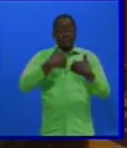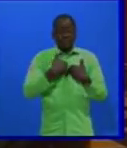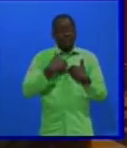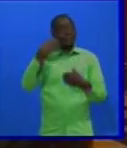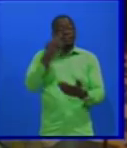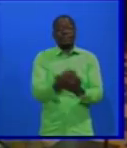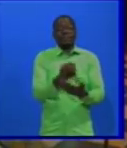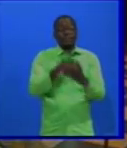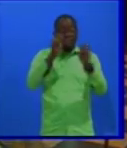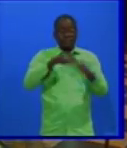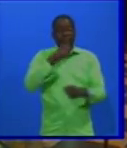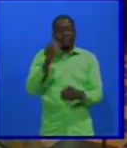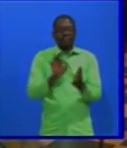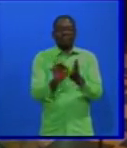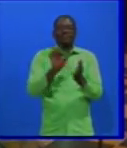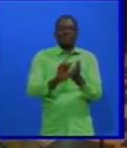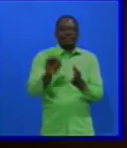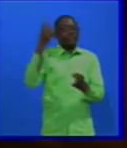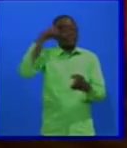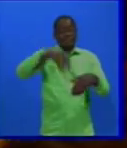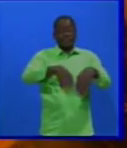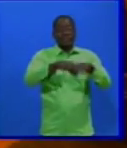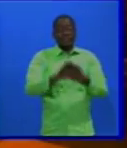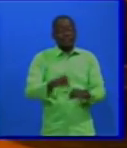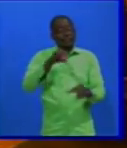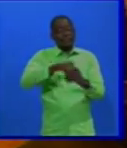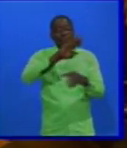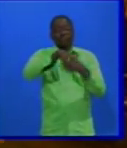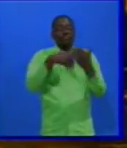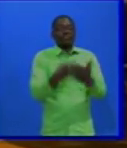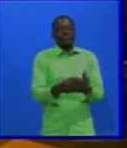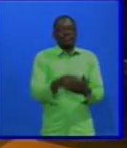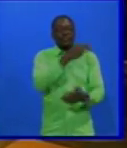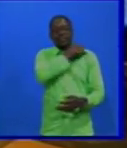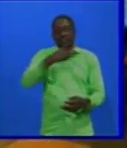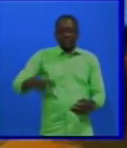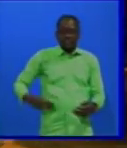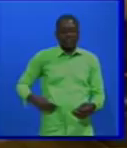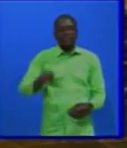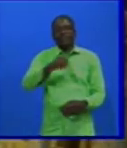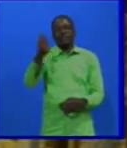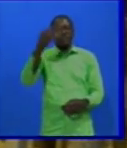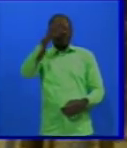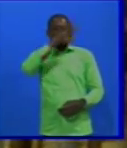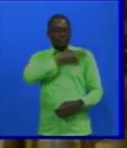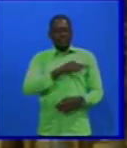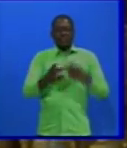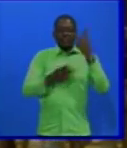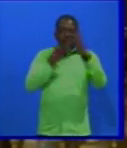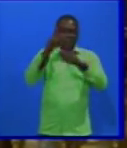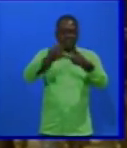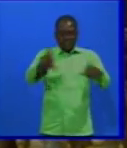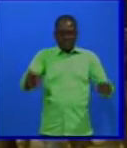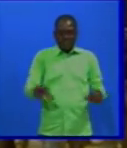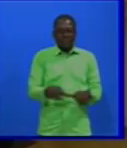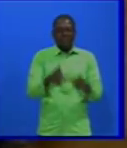inestimable, le tombeau des ducs de Dijon. Le maire et son hôte en profitent pour visiter les lieux. Honoré par